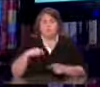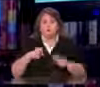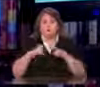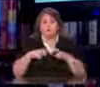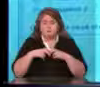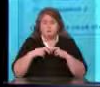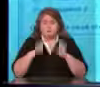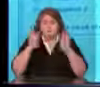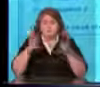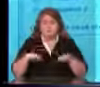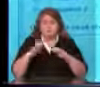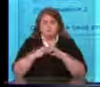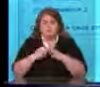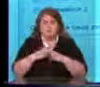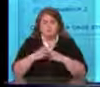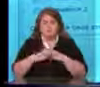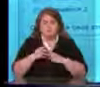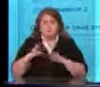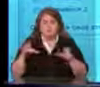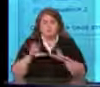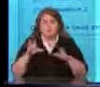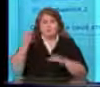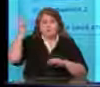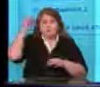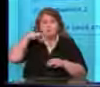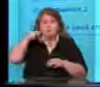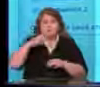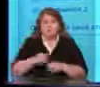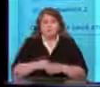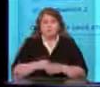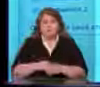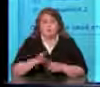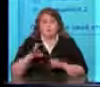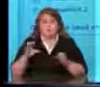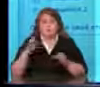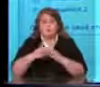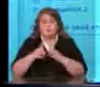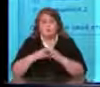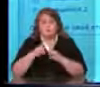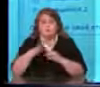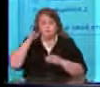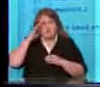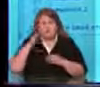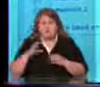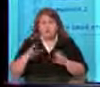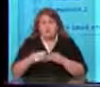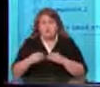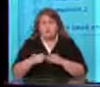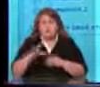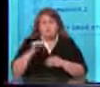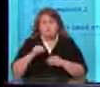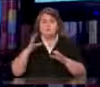рассматриваем таблицу. Средняя энергия солнечного излучения, средняя влажность почвы и среднее